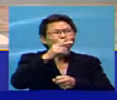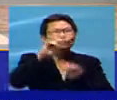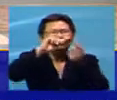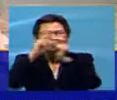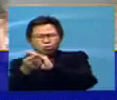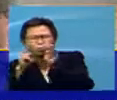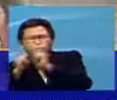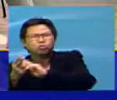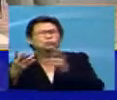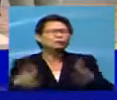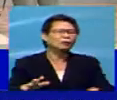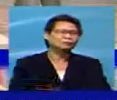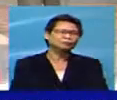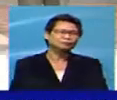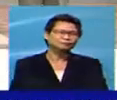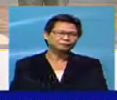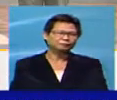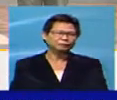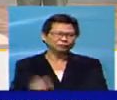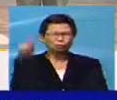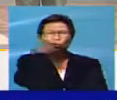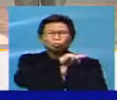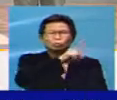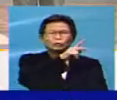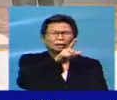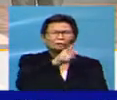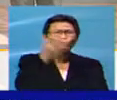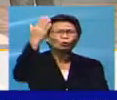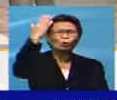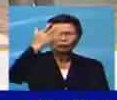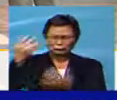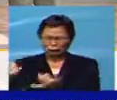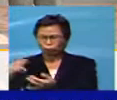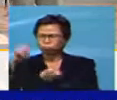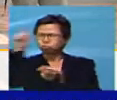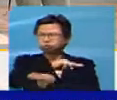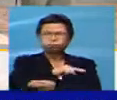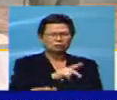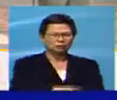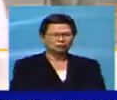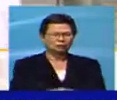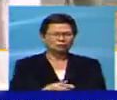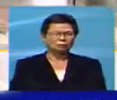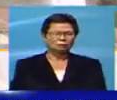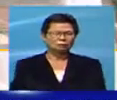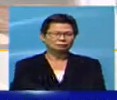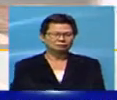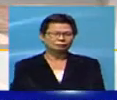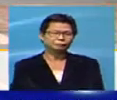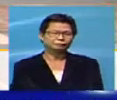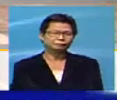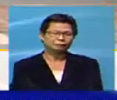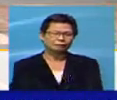dan kata orang tu ketara lah. Saya sendiri terkejut, wow, daripada sini kata Kuala Lumpur tercipta kan,